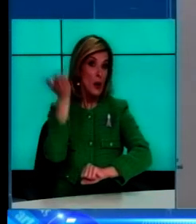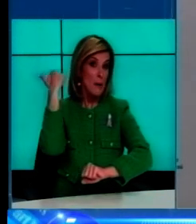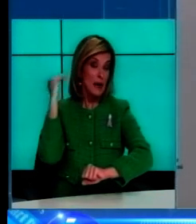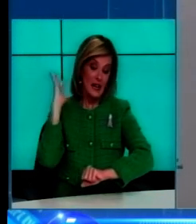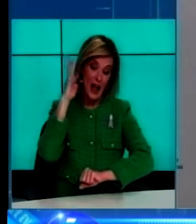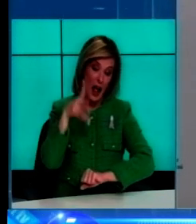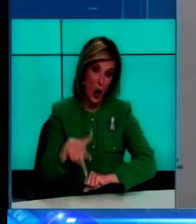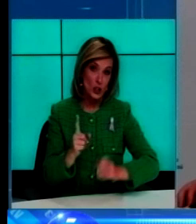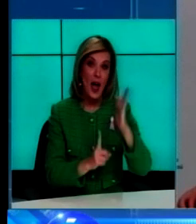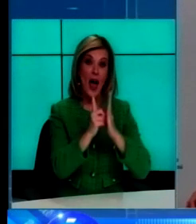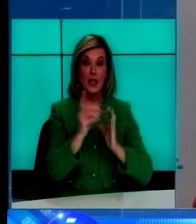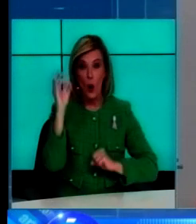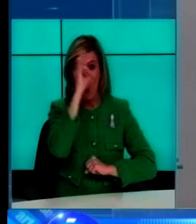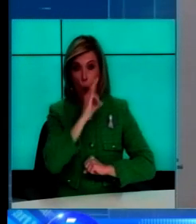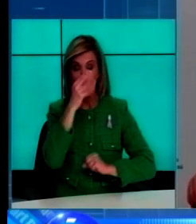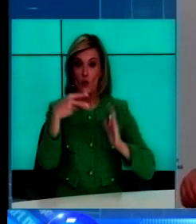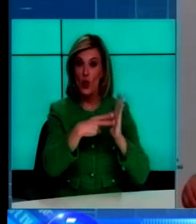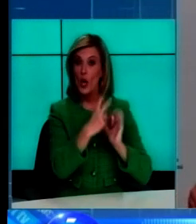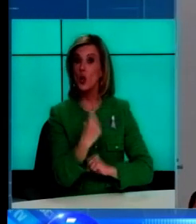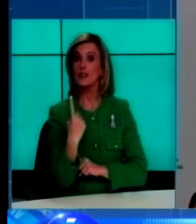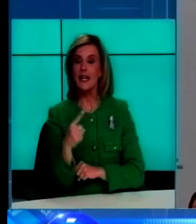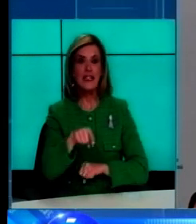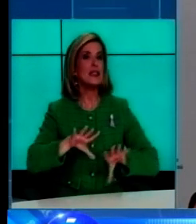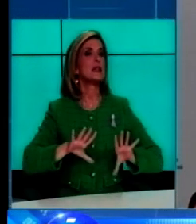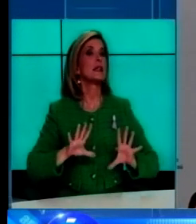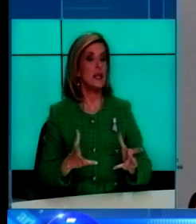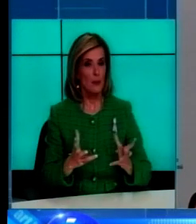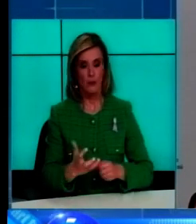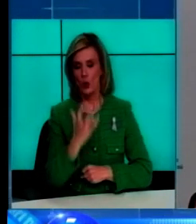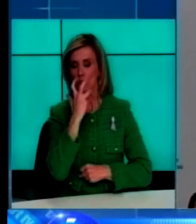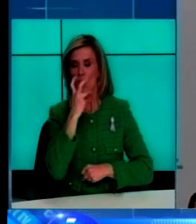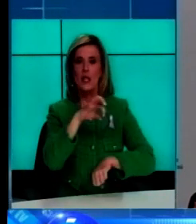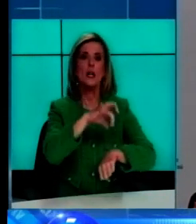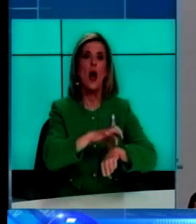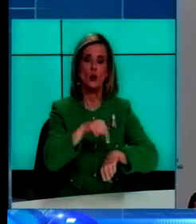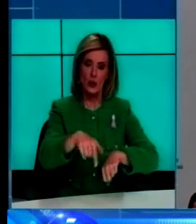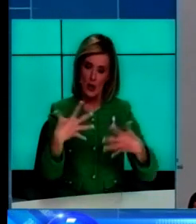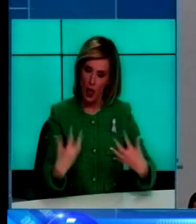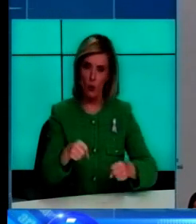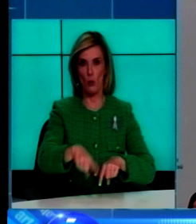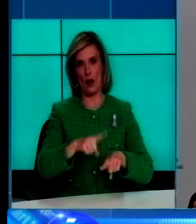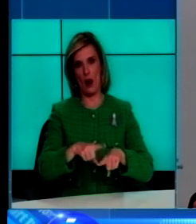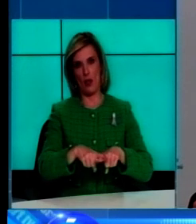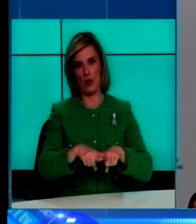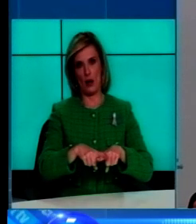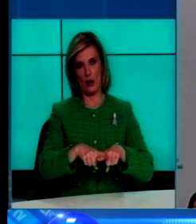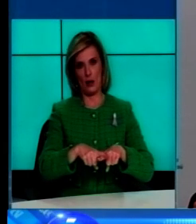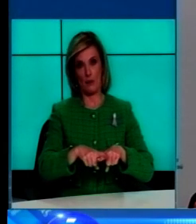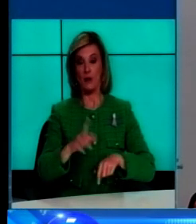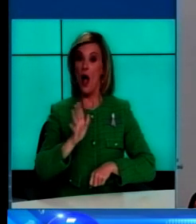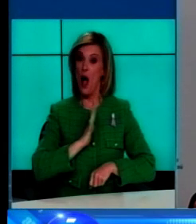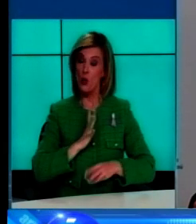2021. Τα δεδομένα αυτά αφορούσαν τις σοβαρές νόσους στην πατρίδα μας, τους ανθρώπους οι οποίοι μπήκαν